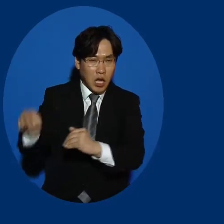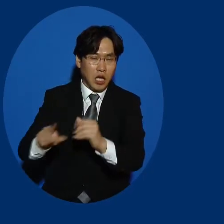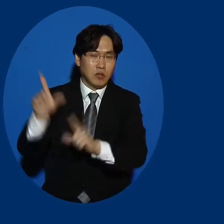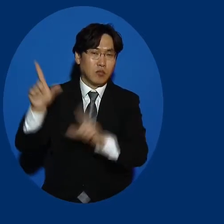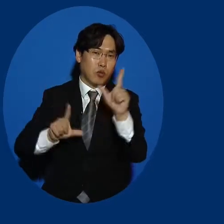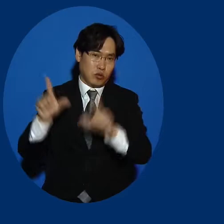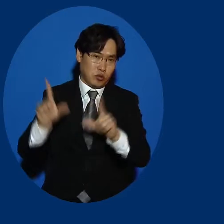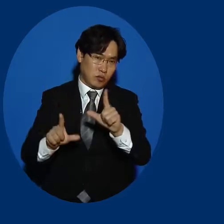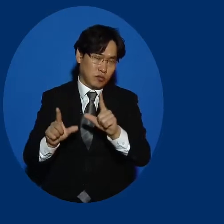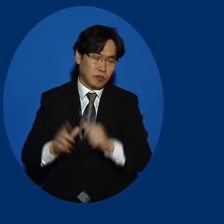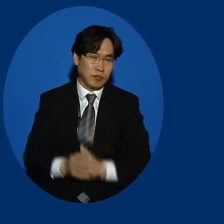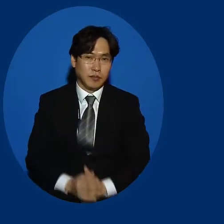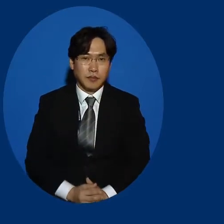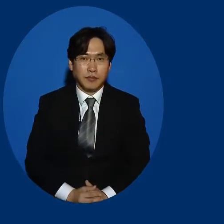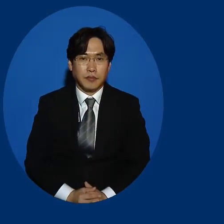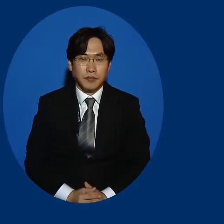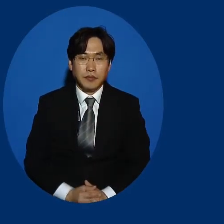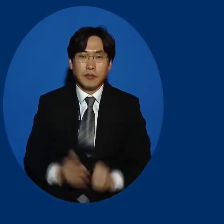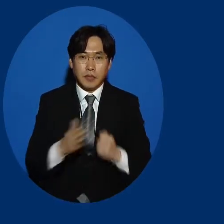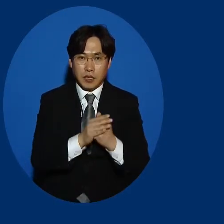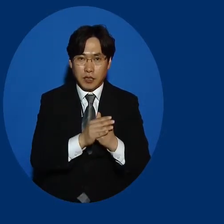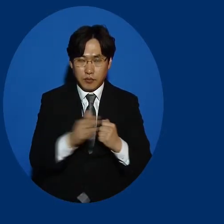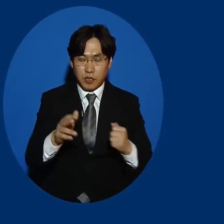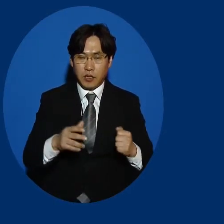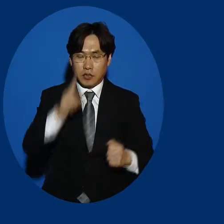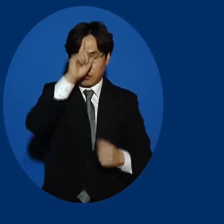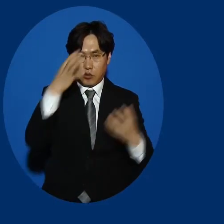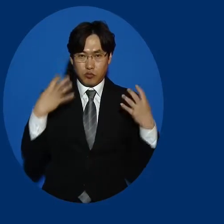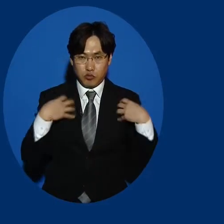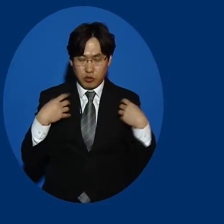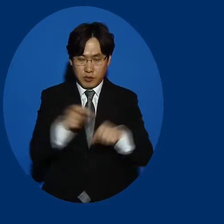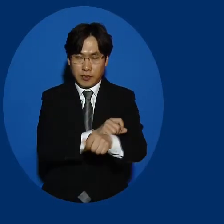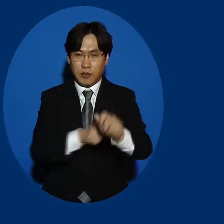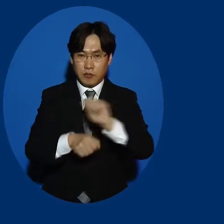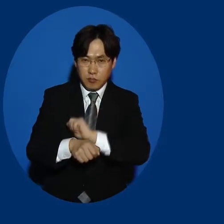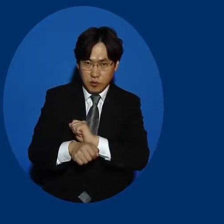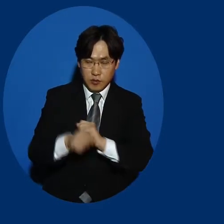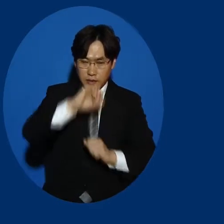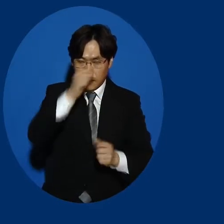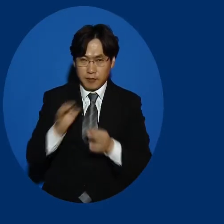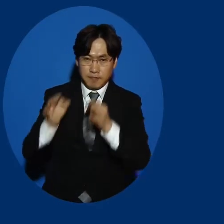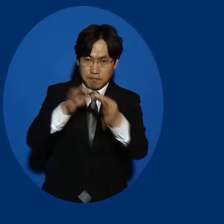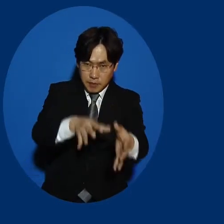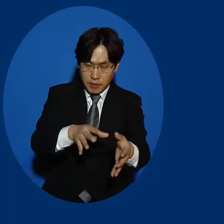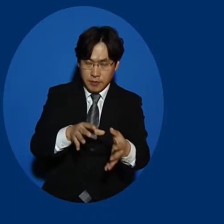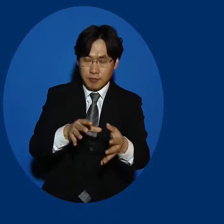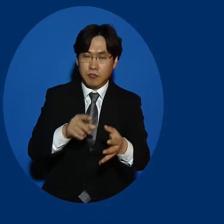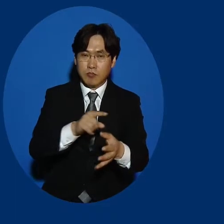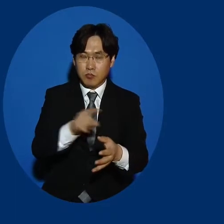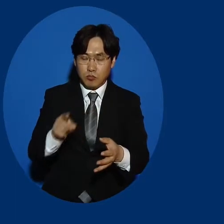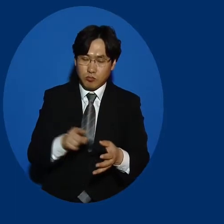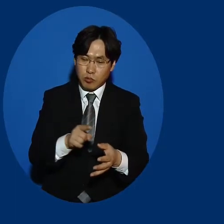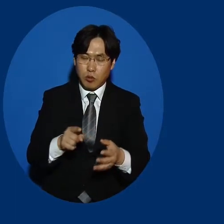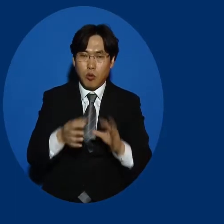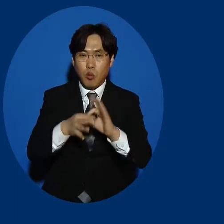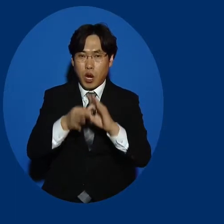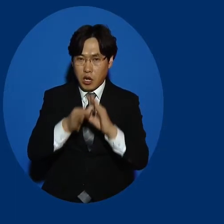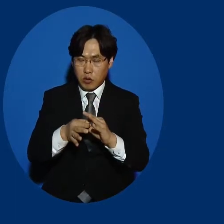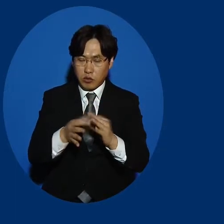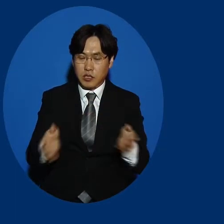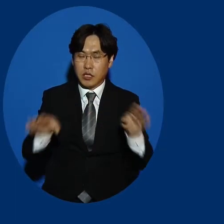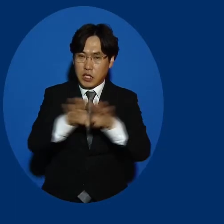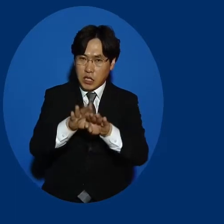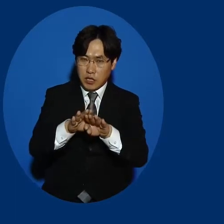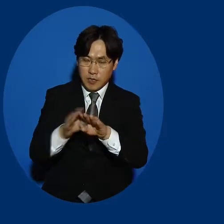실정이라고 보여집니다. 따라서 정부가 적극적으로 예산을 반영하고 관련 기관